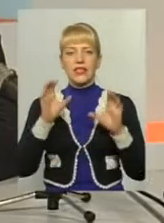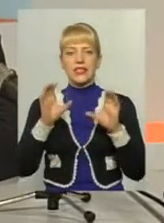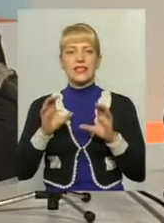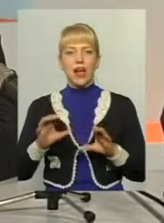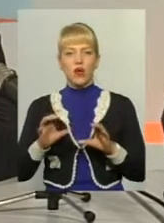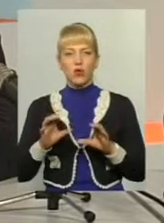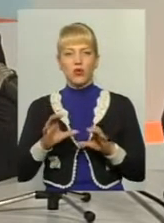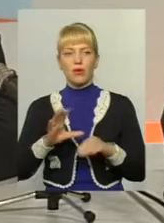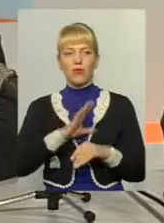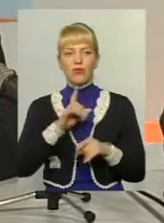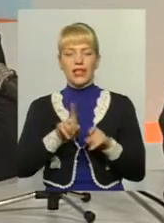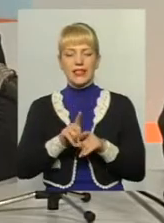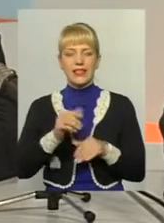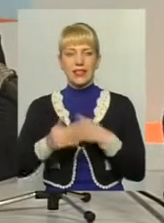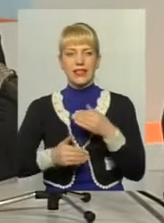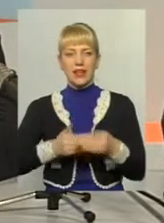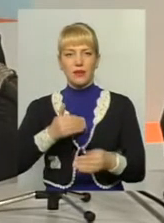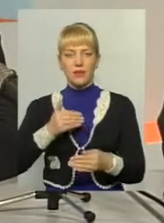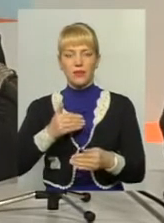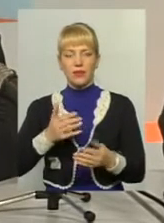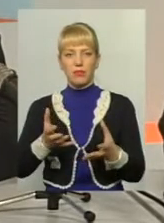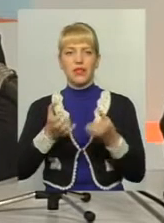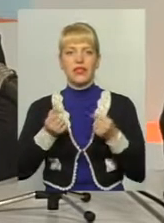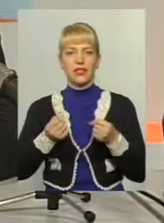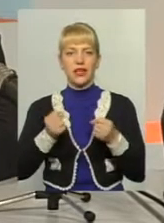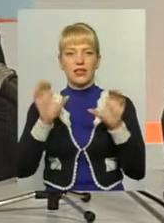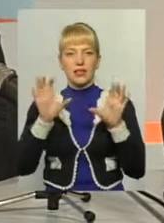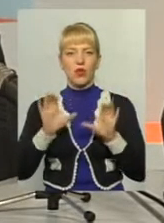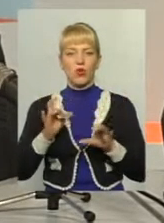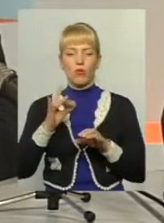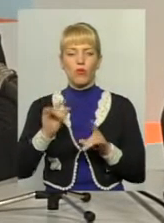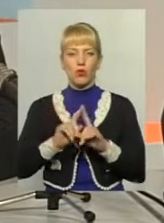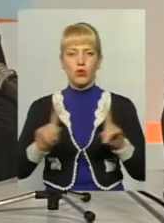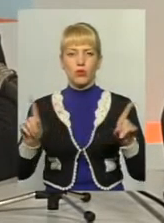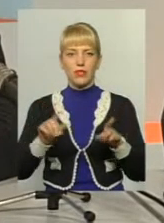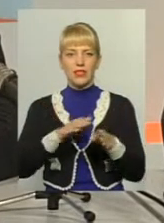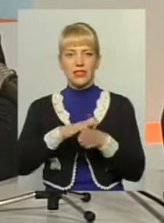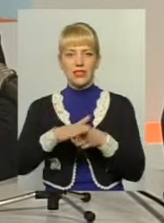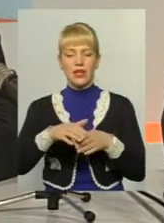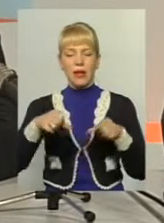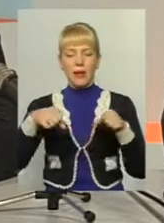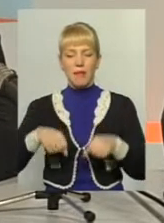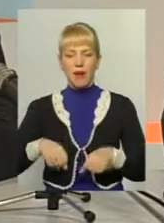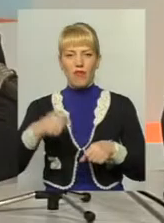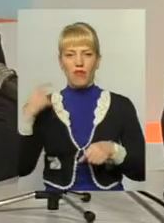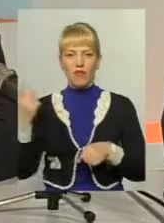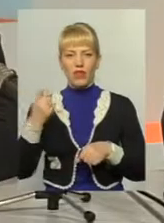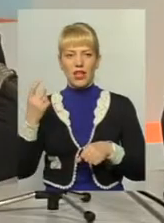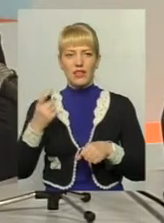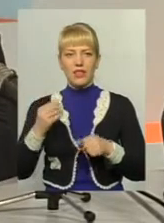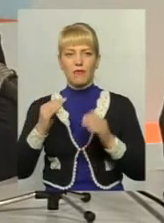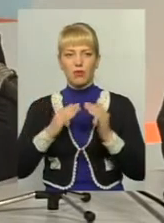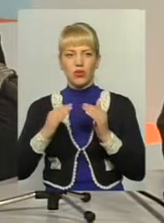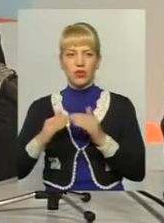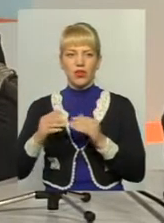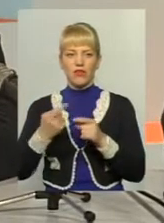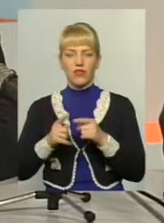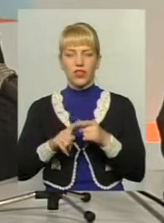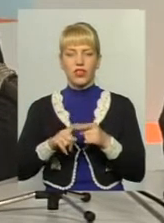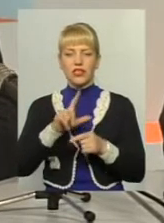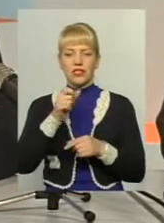Богдан. Рухаємося далі. Скажіть, що законодавець на даному етапі щось простив, чи можливо навпаки?